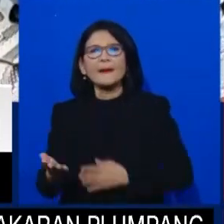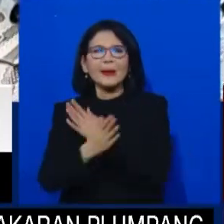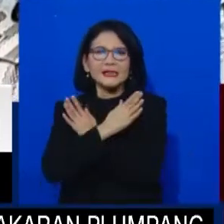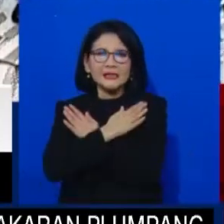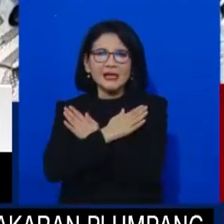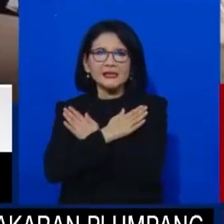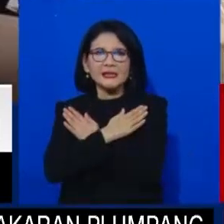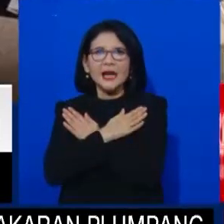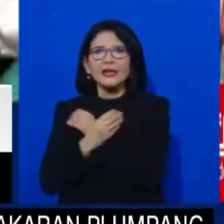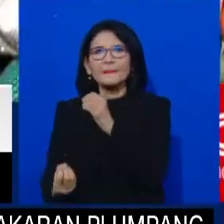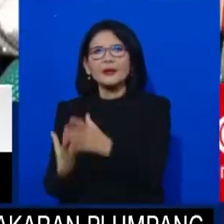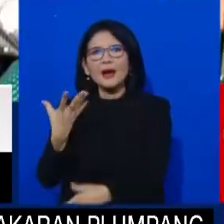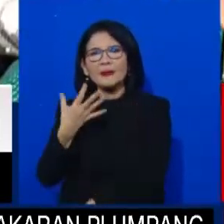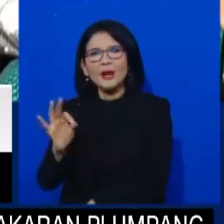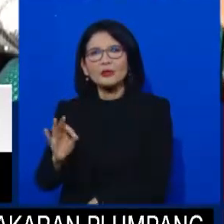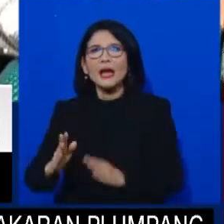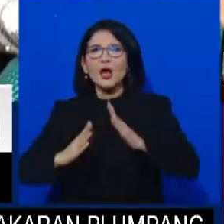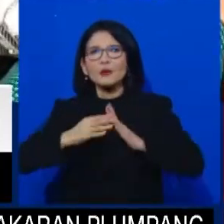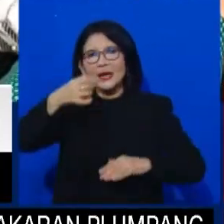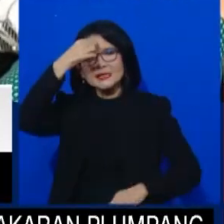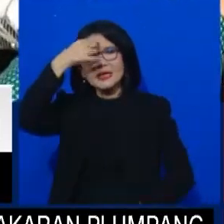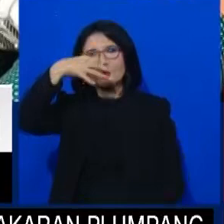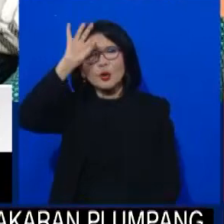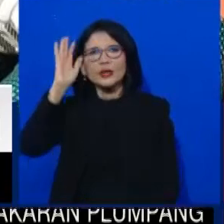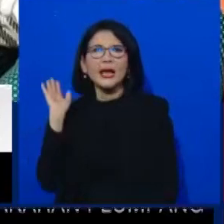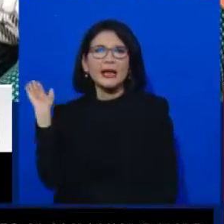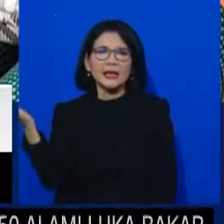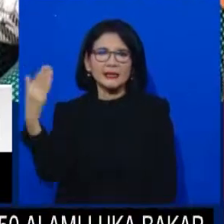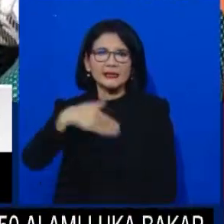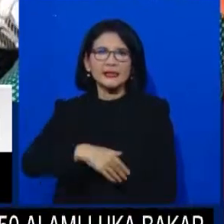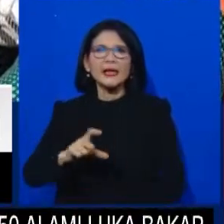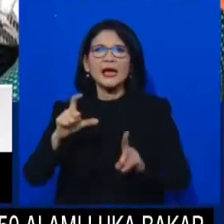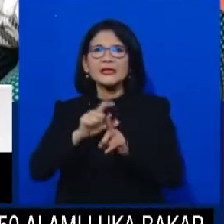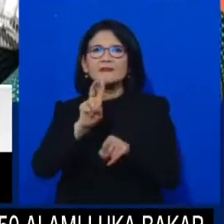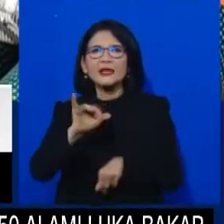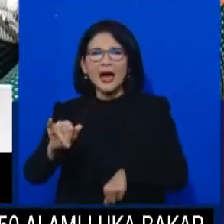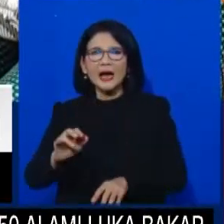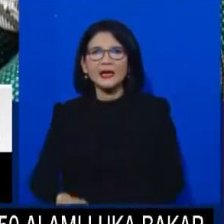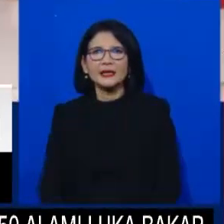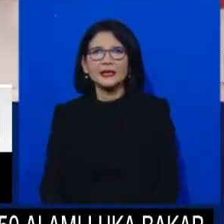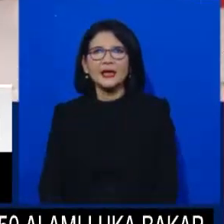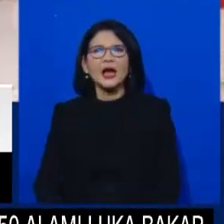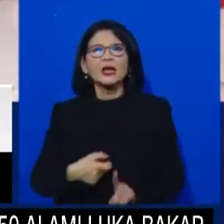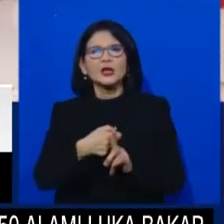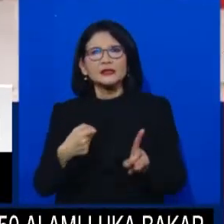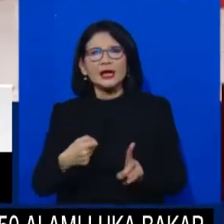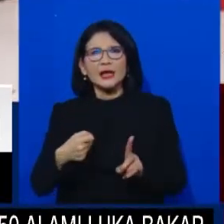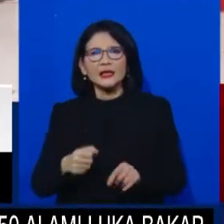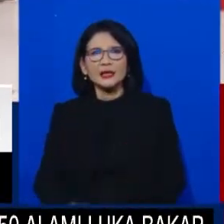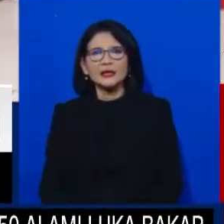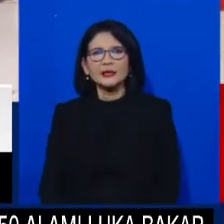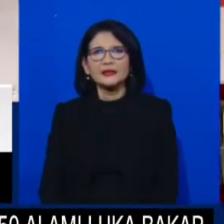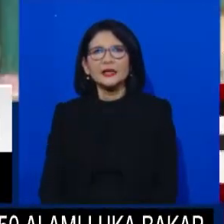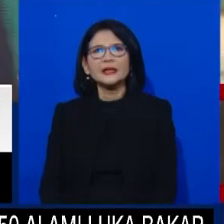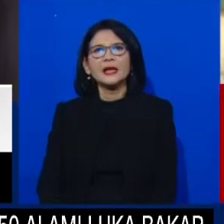perkembangan terbaru dari Rumah Sakit Polri yang nantinya akan dihadiri oleh DVI Commander, kemudian ada dari Karom Penas, Brigjen Pol Dr.